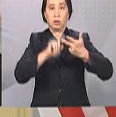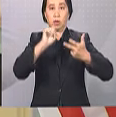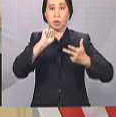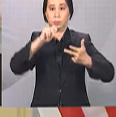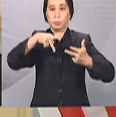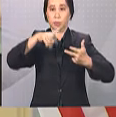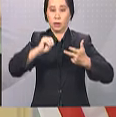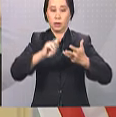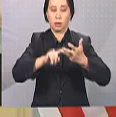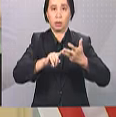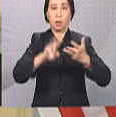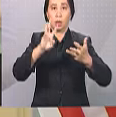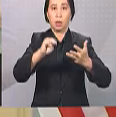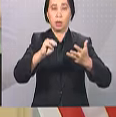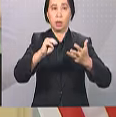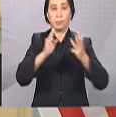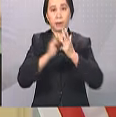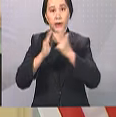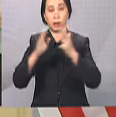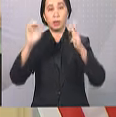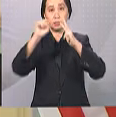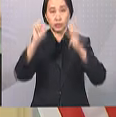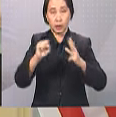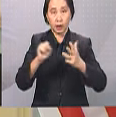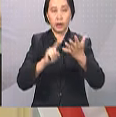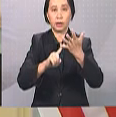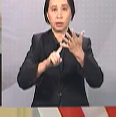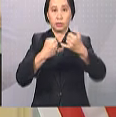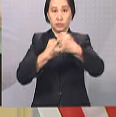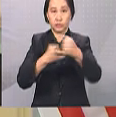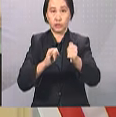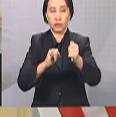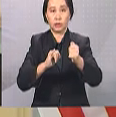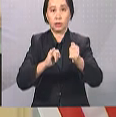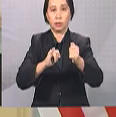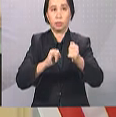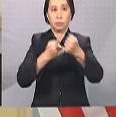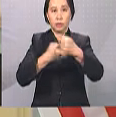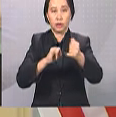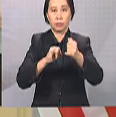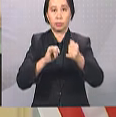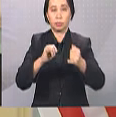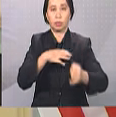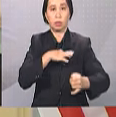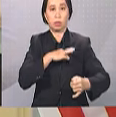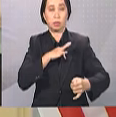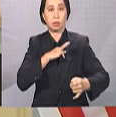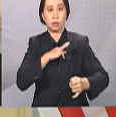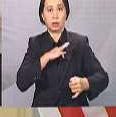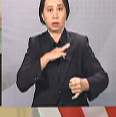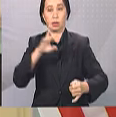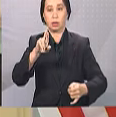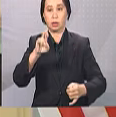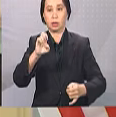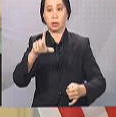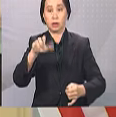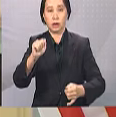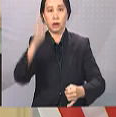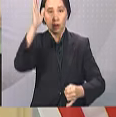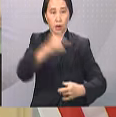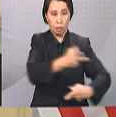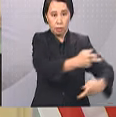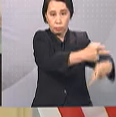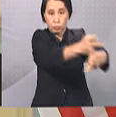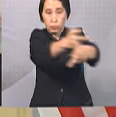APM, Majlis Perbandaran Selayang dan jabatan-jabatan sukarelawan rela akan mengawal